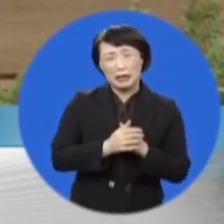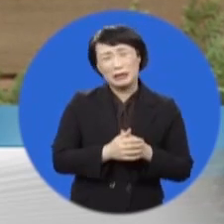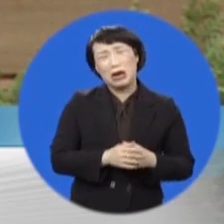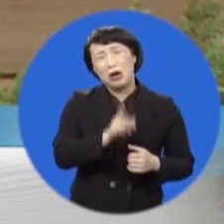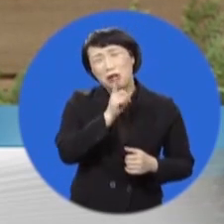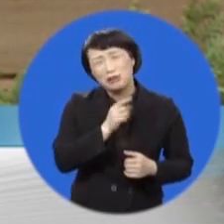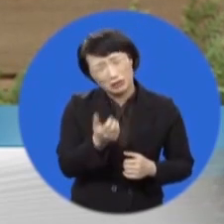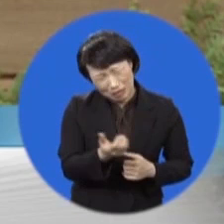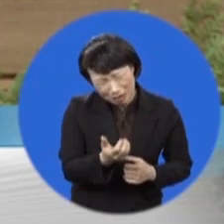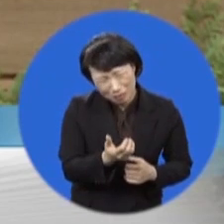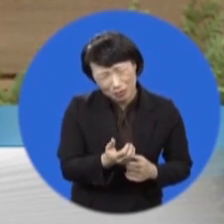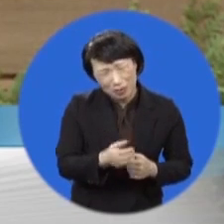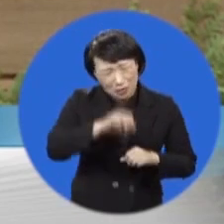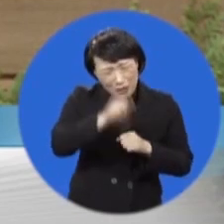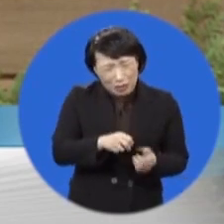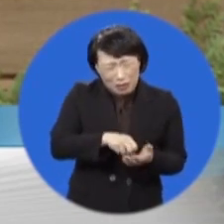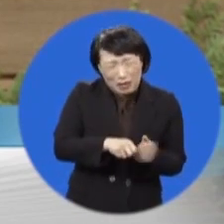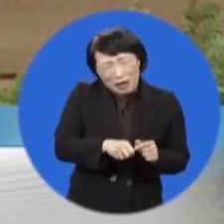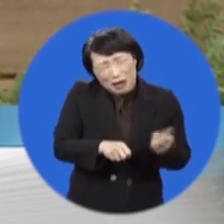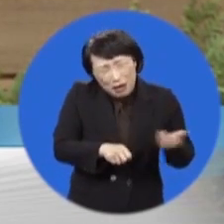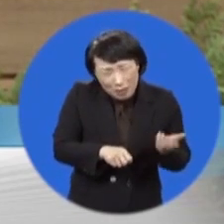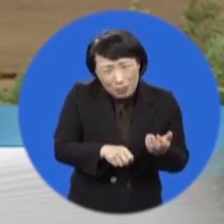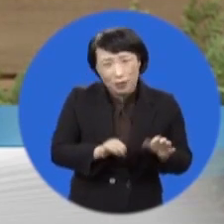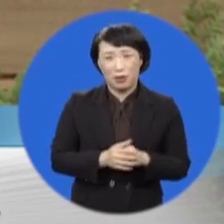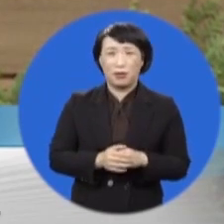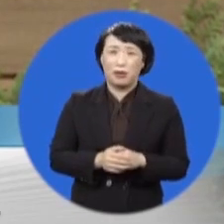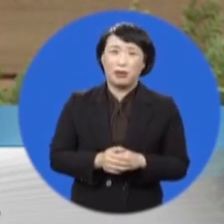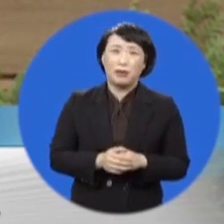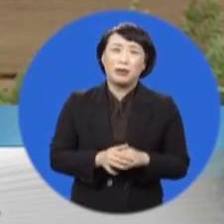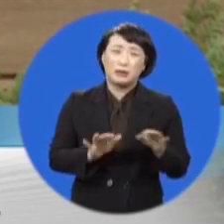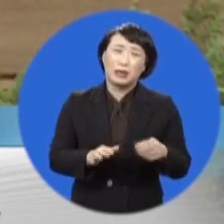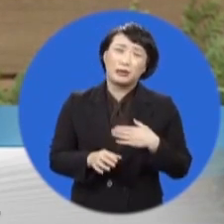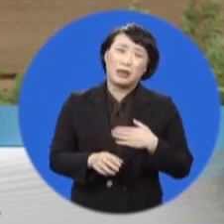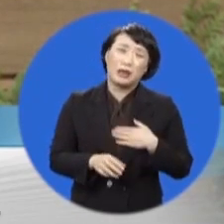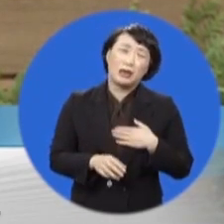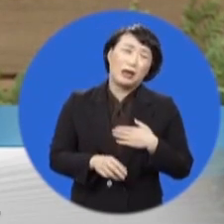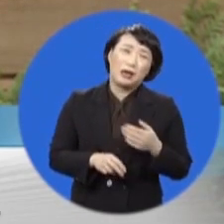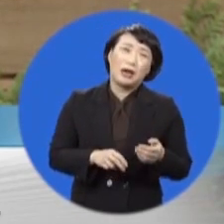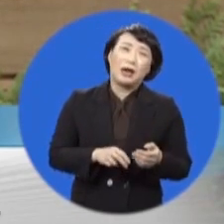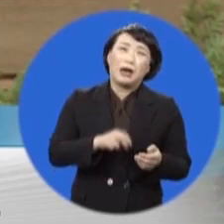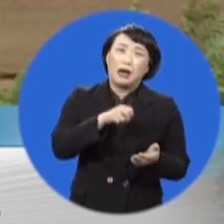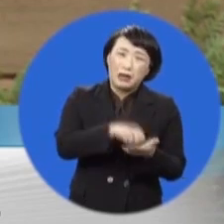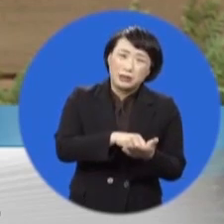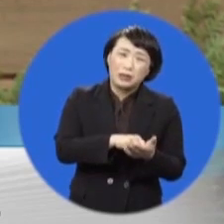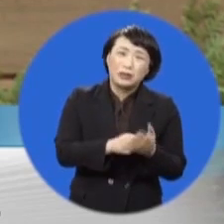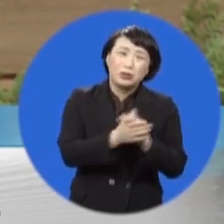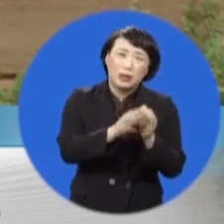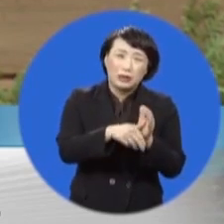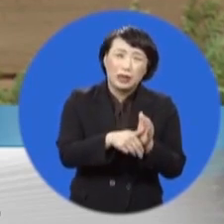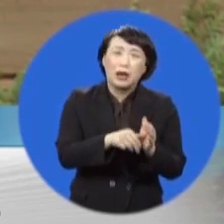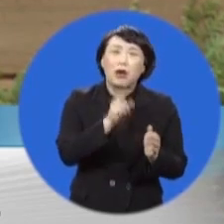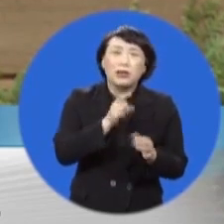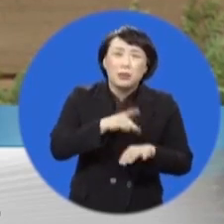엉덩이도 아프고 다리도 합니다 5 안 조속히 도 원래 면 예 엉덩이뼈가 의 내뱉어 이제